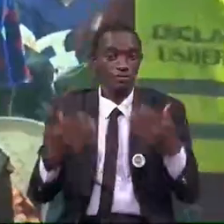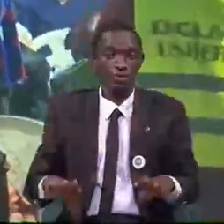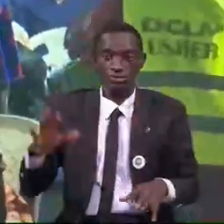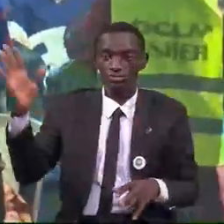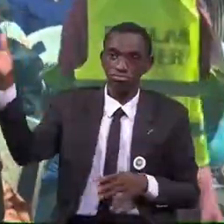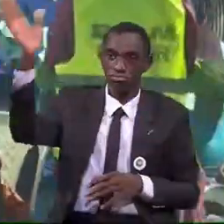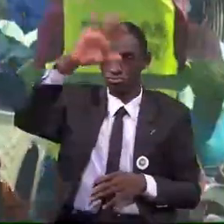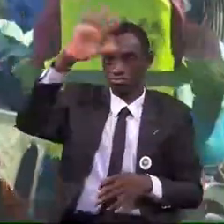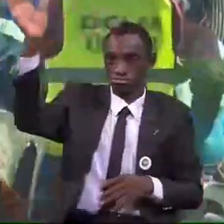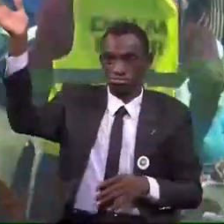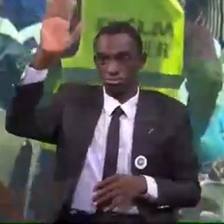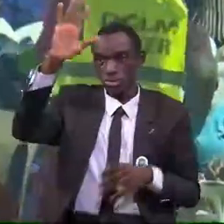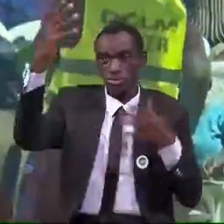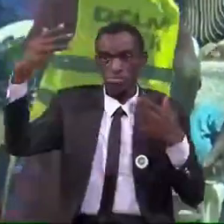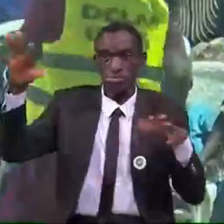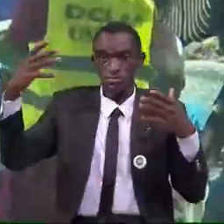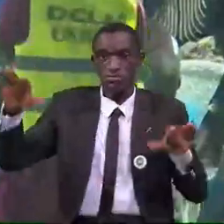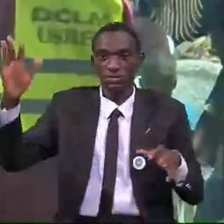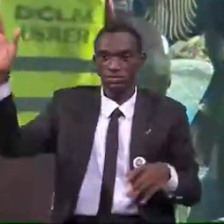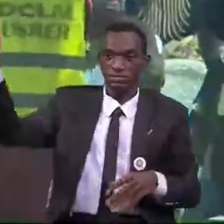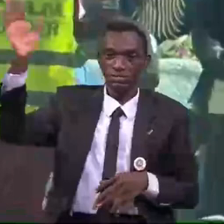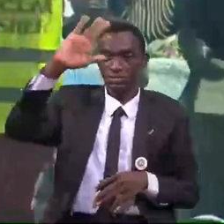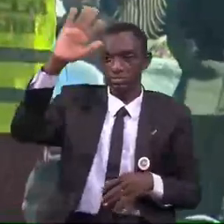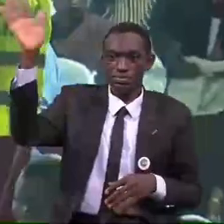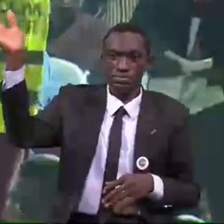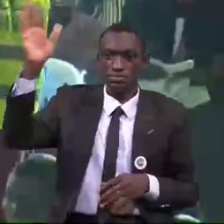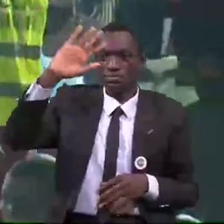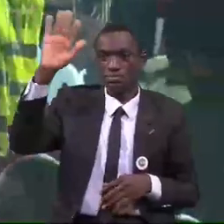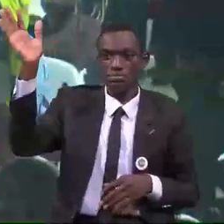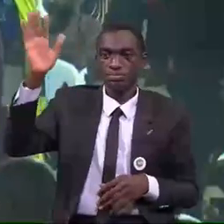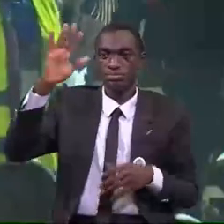droite à droite iciz votre Drapeau s'il vous plaît